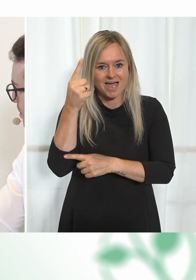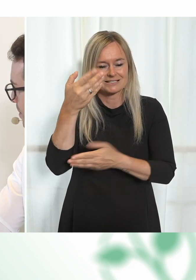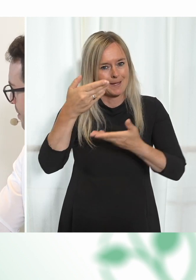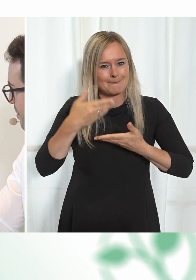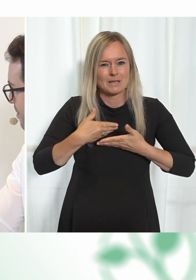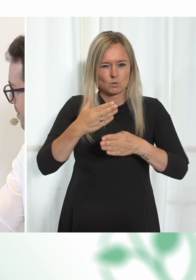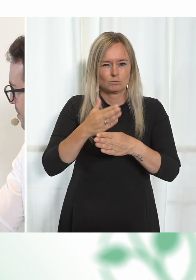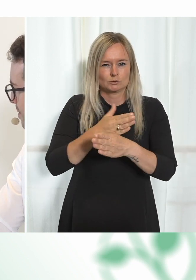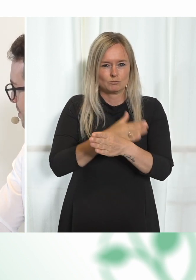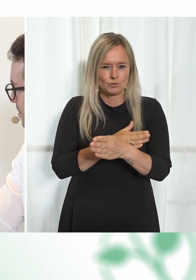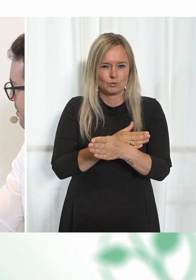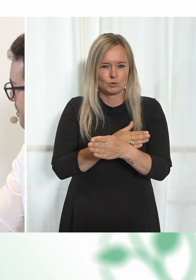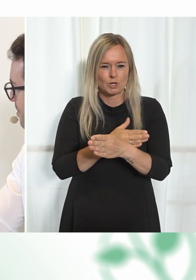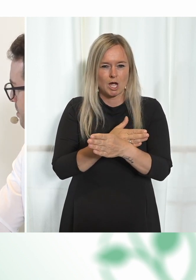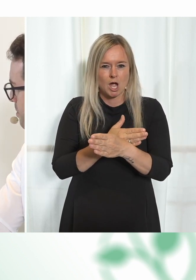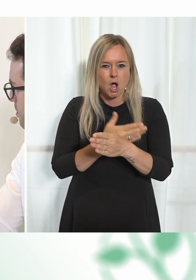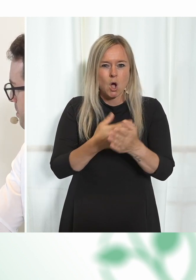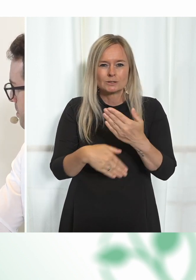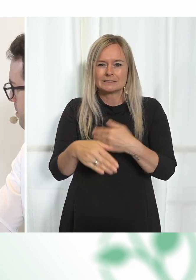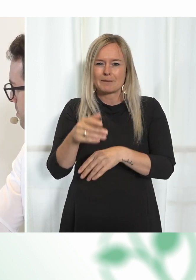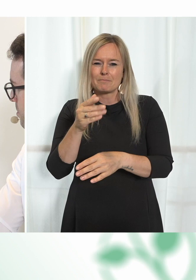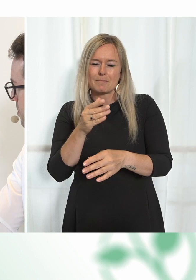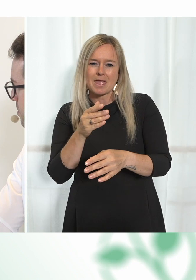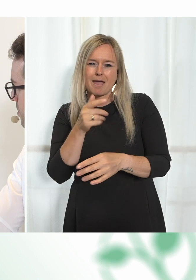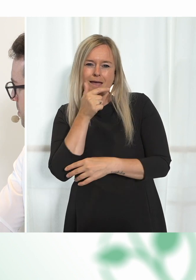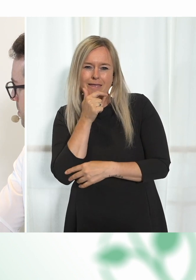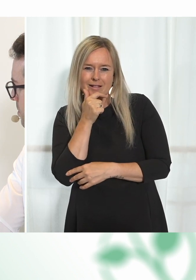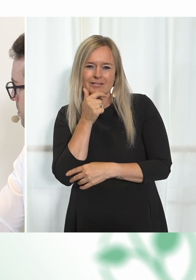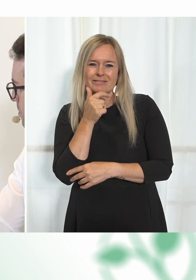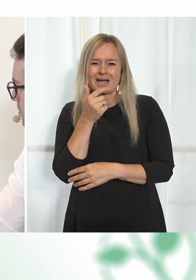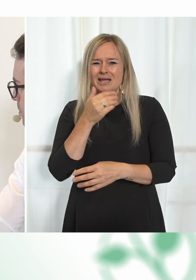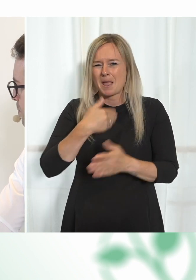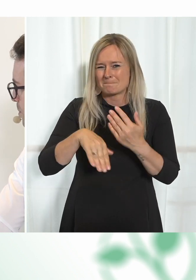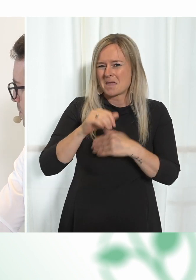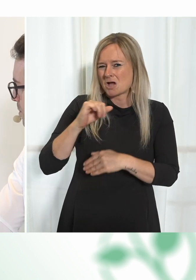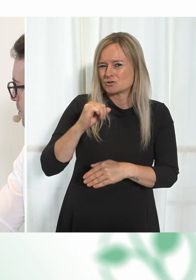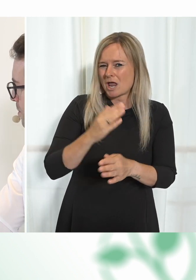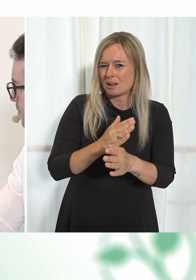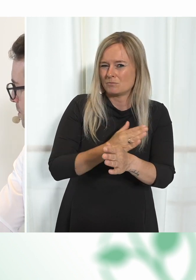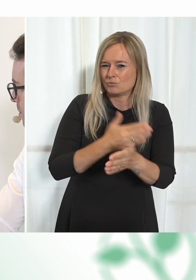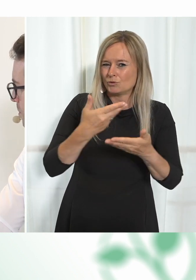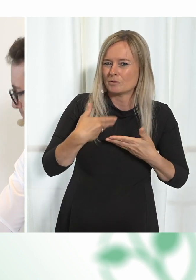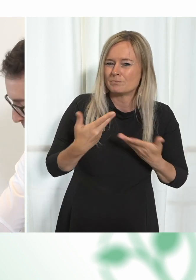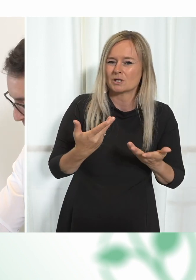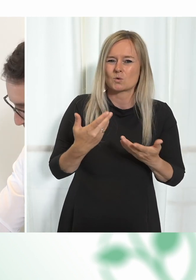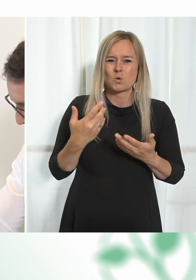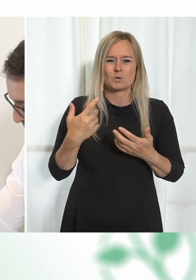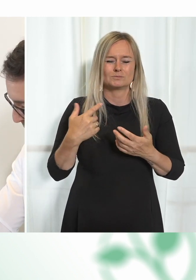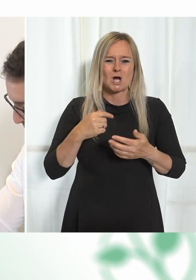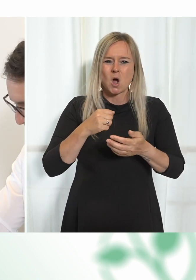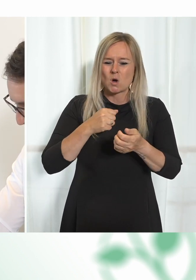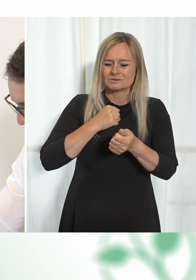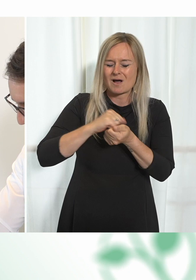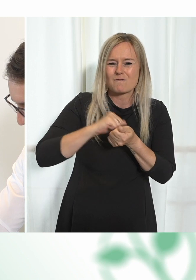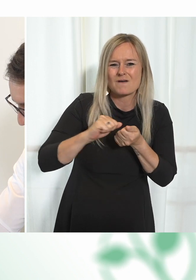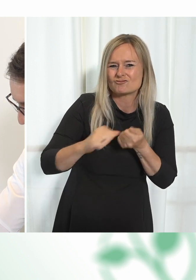Und je älter man wird, desto schneller wird man müde und desto schneller kommt es zum Verschleiß von den Beinen, vom Rücken,